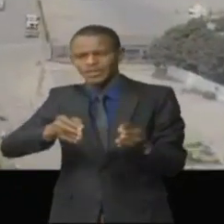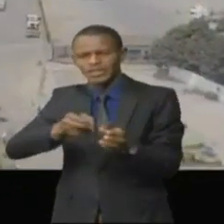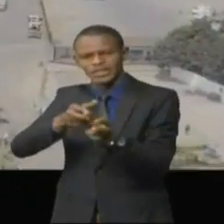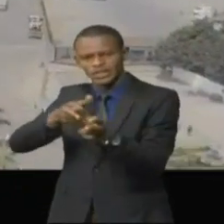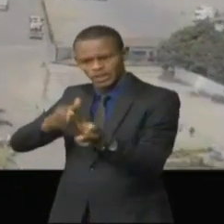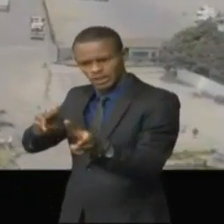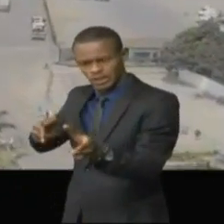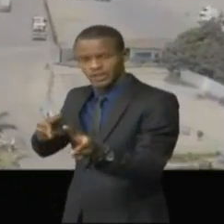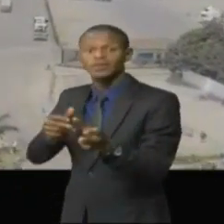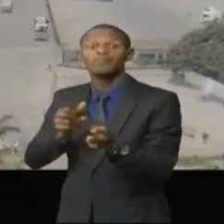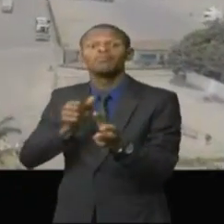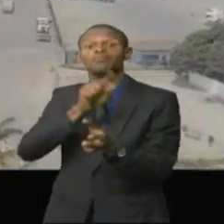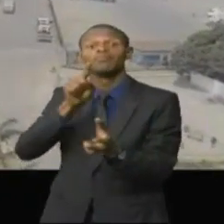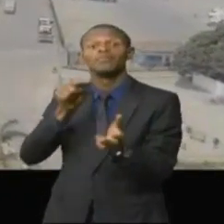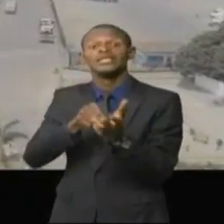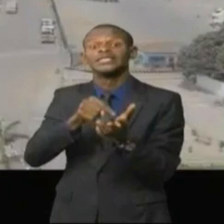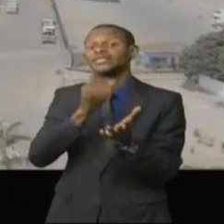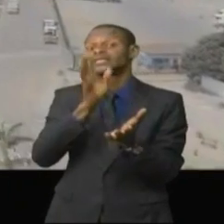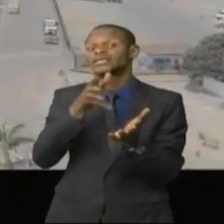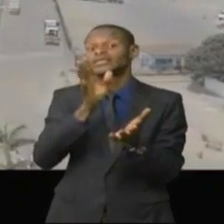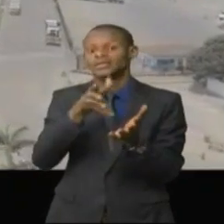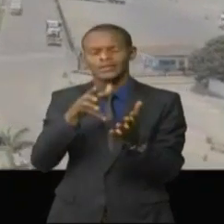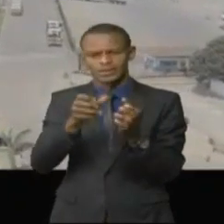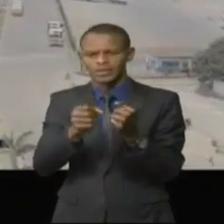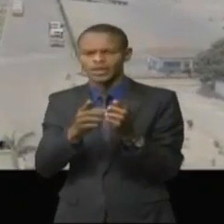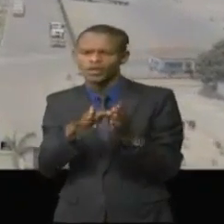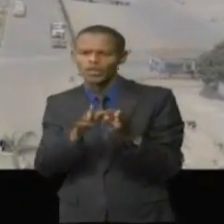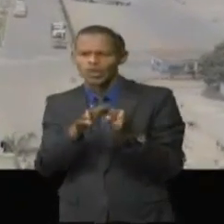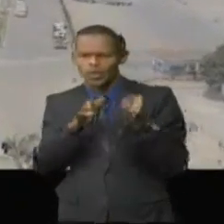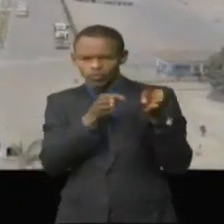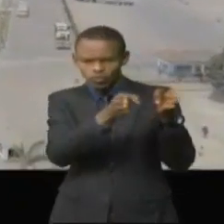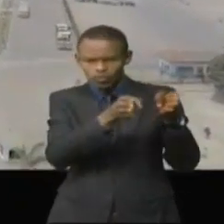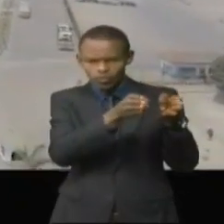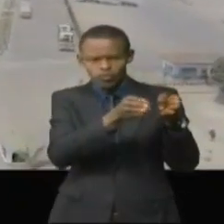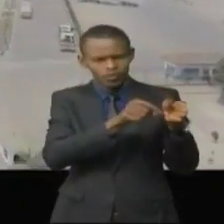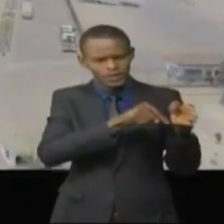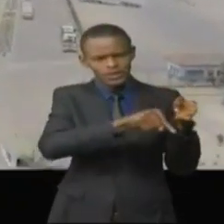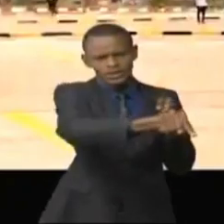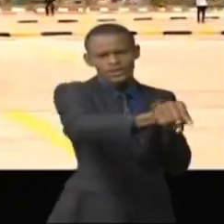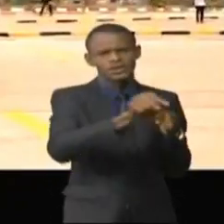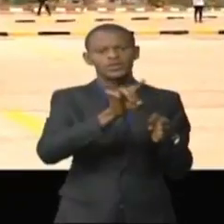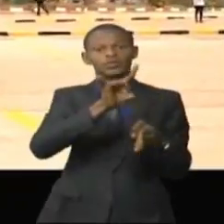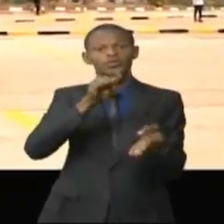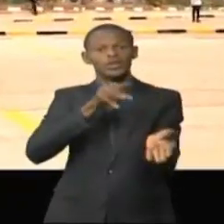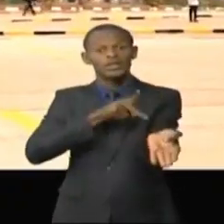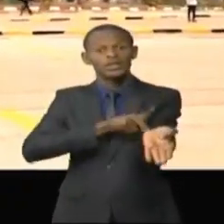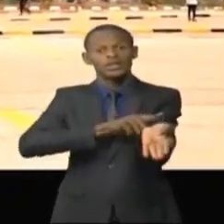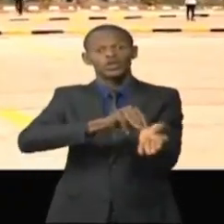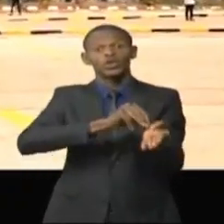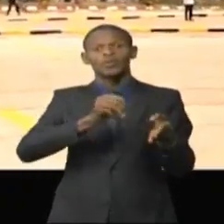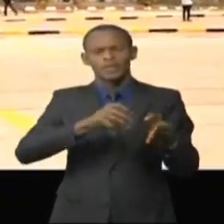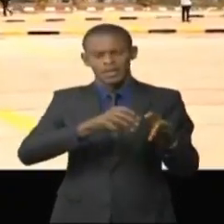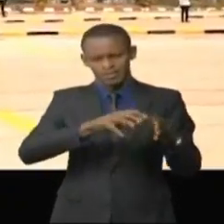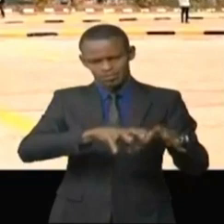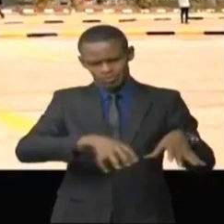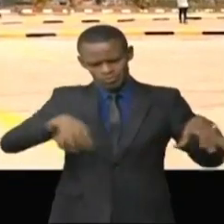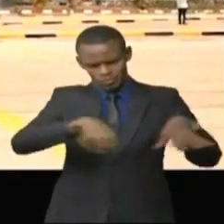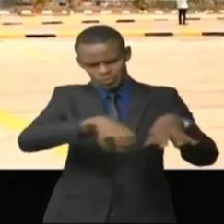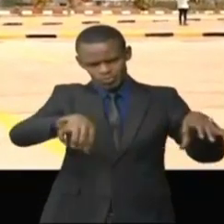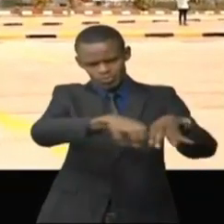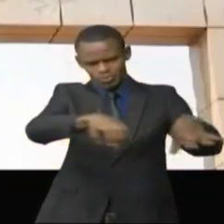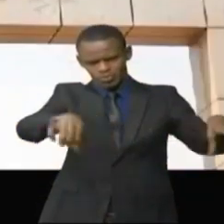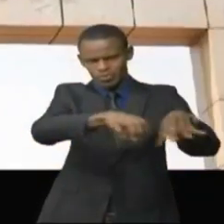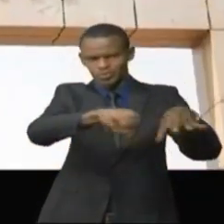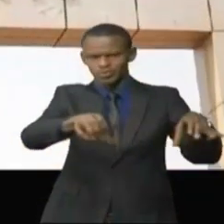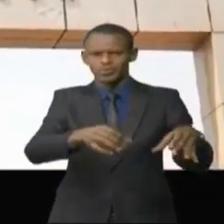à l'importation, ainsi que d'une route de contournement longue de 8 km construite en béton armé. Ces projets